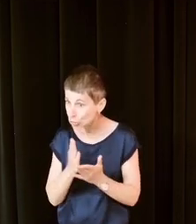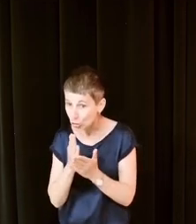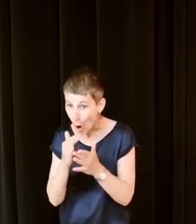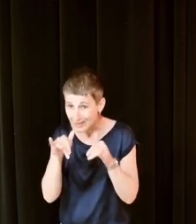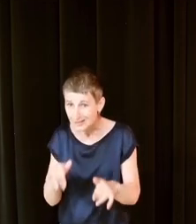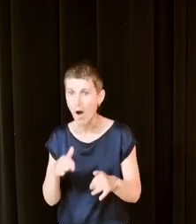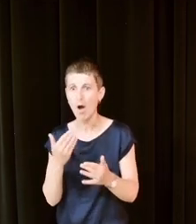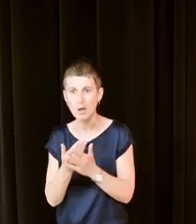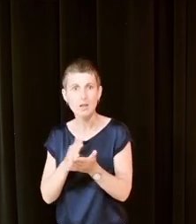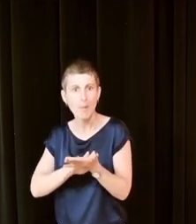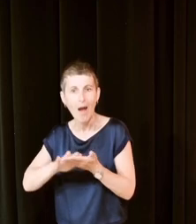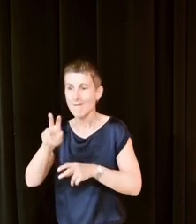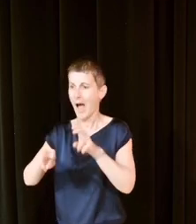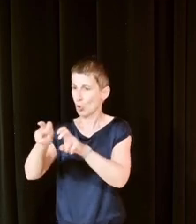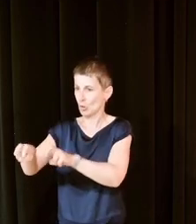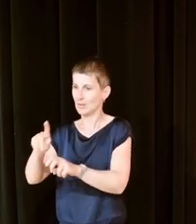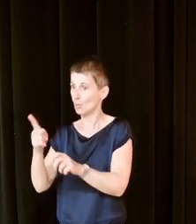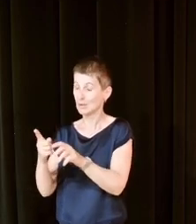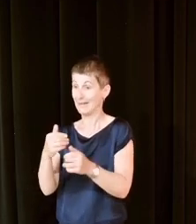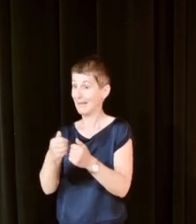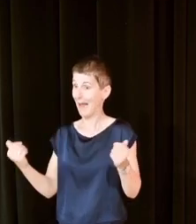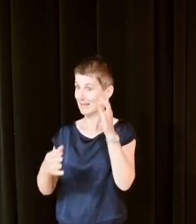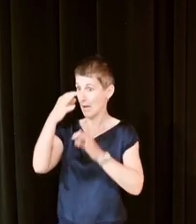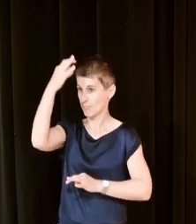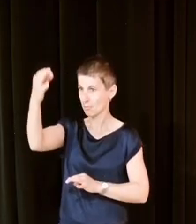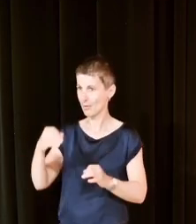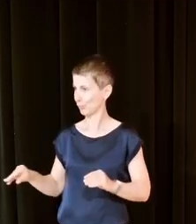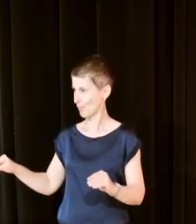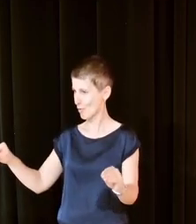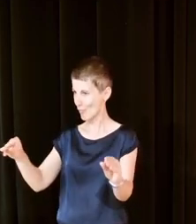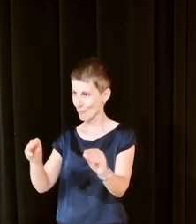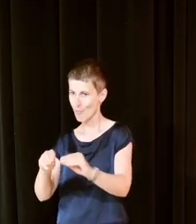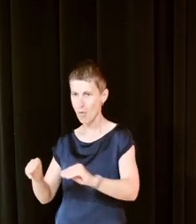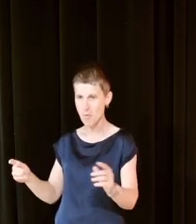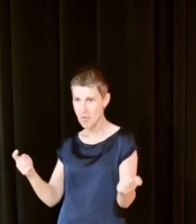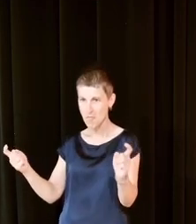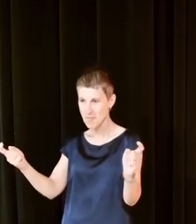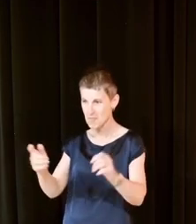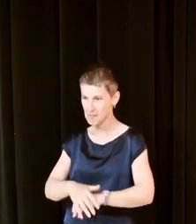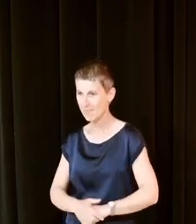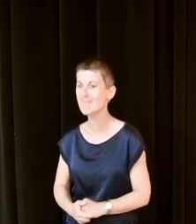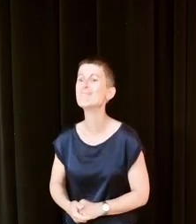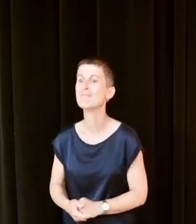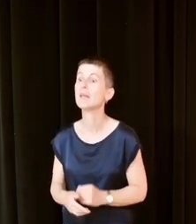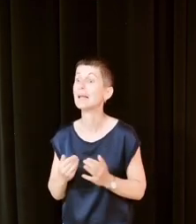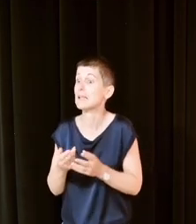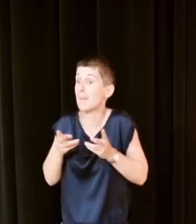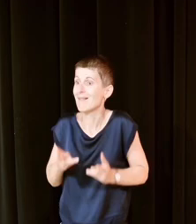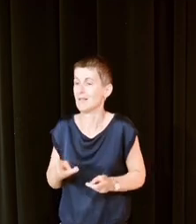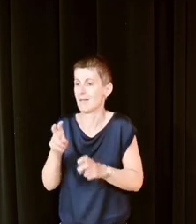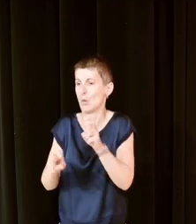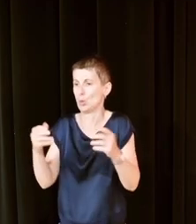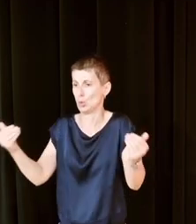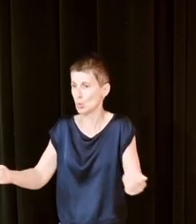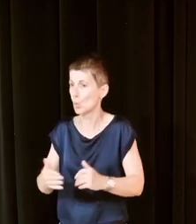Warum nutzen wir das denn nicht? Also die WHO hat uns gezeigt, das macht Sinn und das ist richtig, dass wir das nutzen. Und